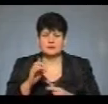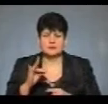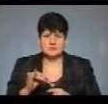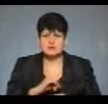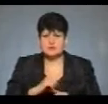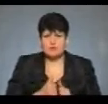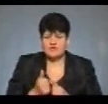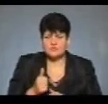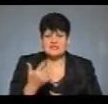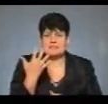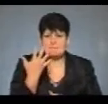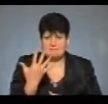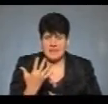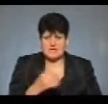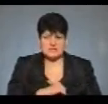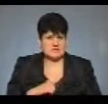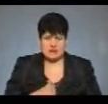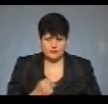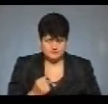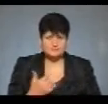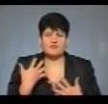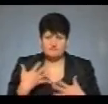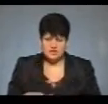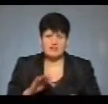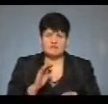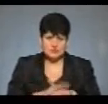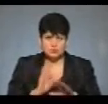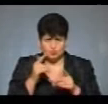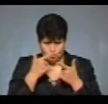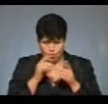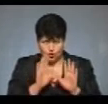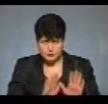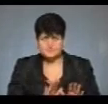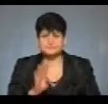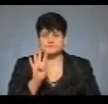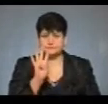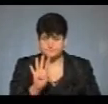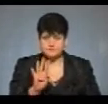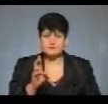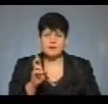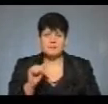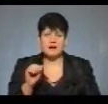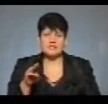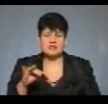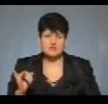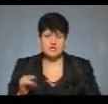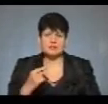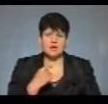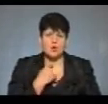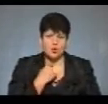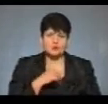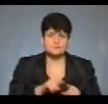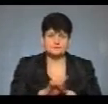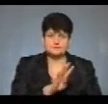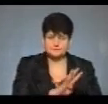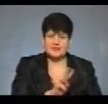5 депутатів є самовисуванцями, вже фактично, тобто будуть оголошені. По 4 – це «Батьківщина» і «Голос», 3